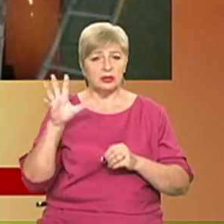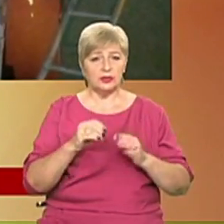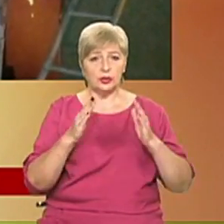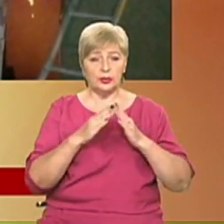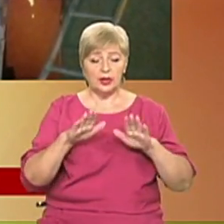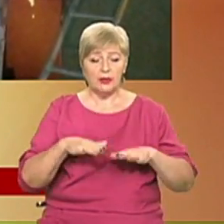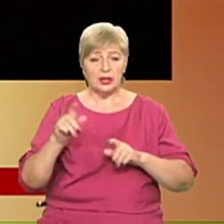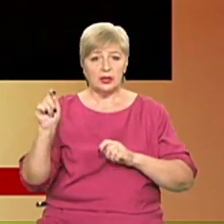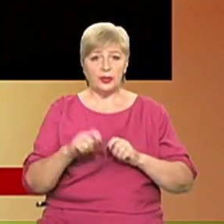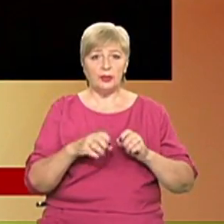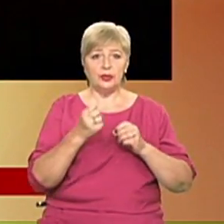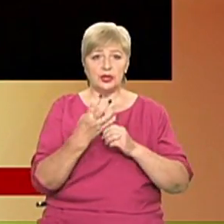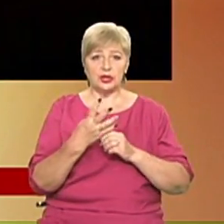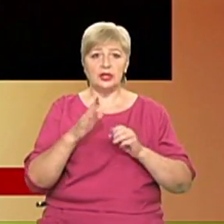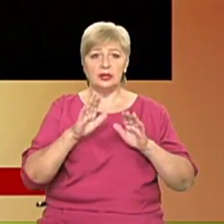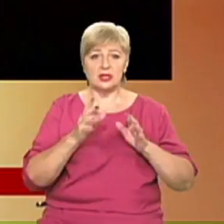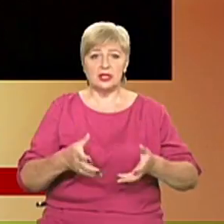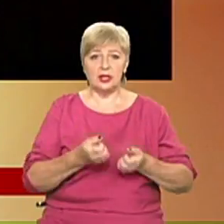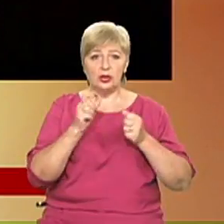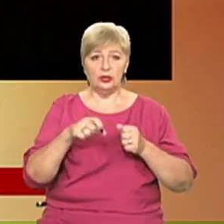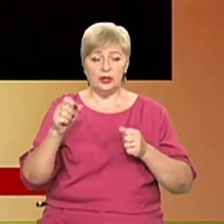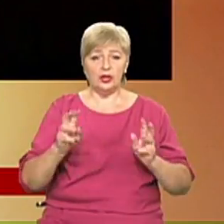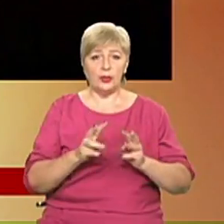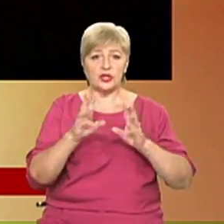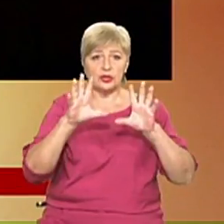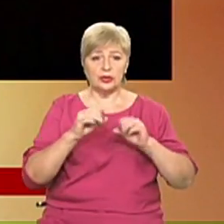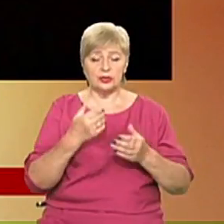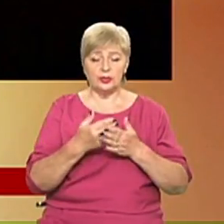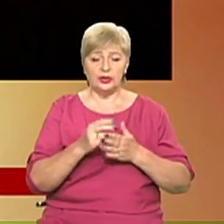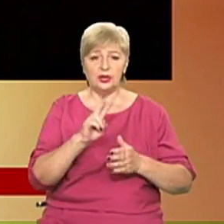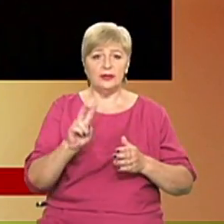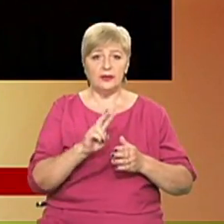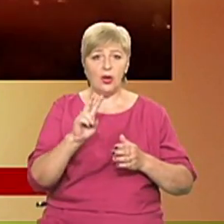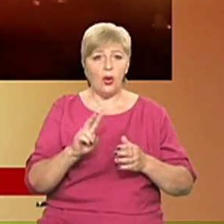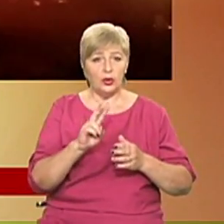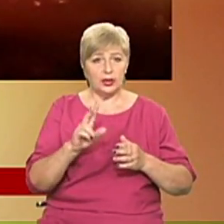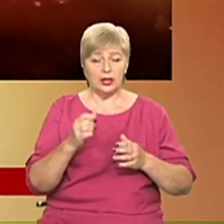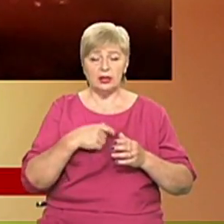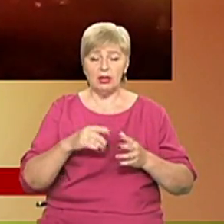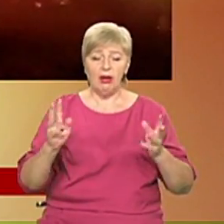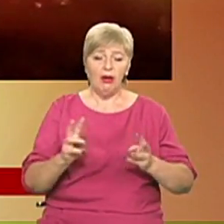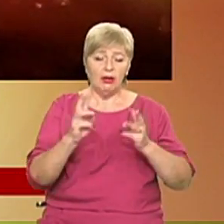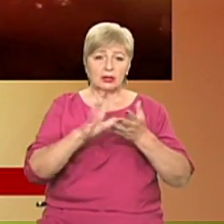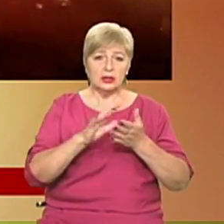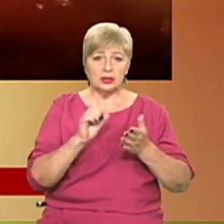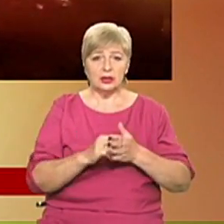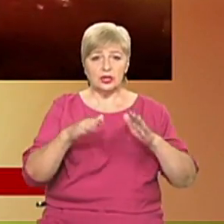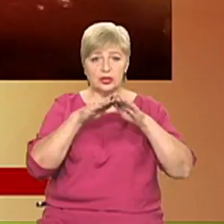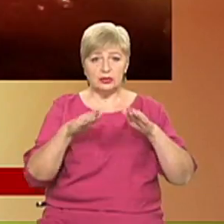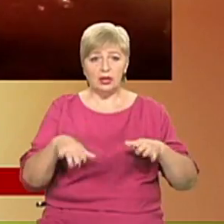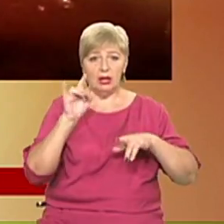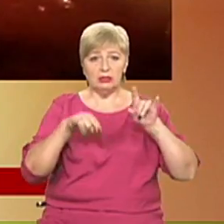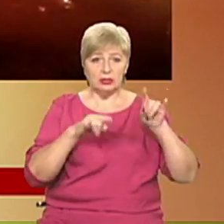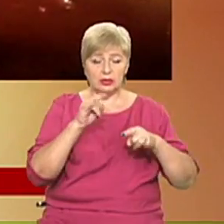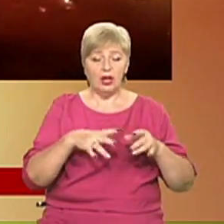прибули рятувальники. Пожежу гасили понад 2 години. Полум'я знищило дах, вікна та майно власників.